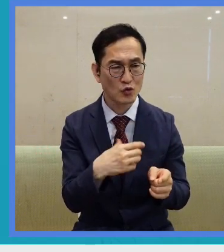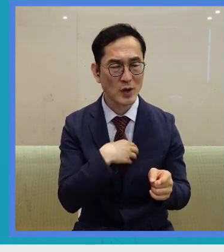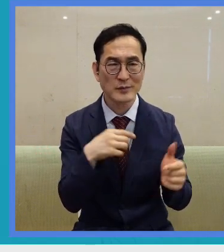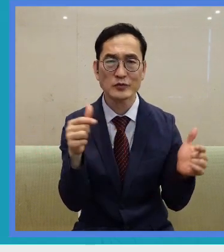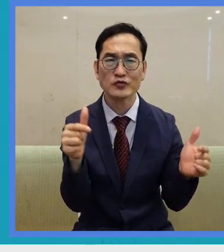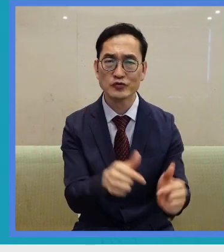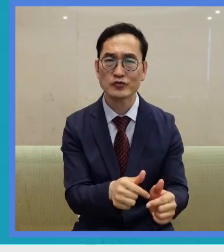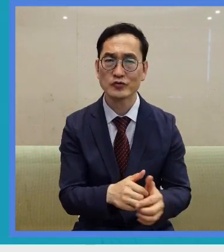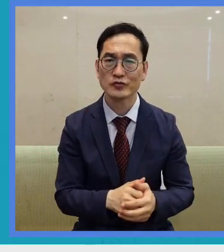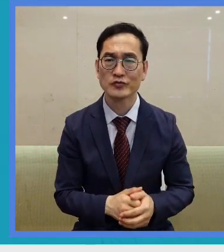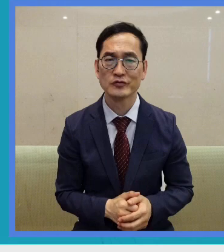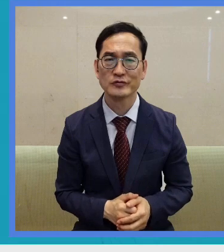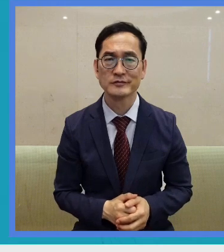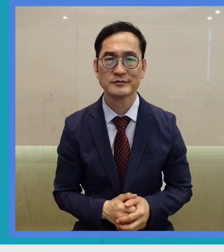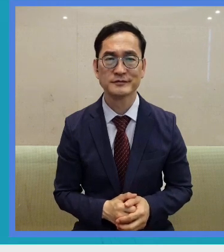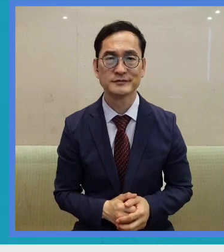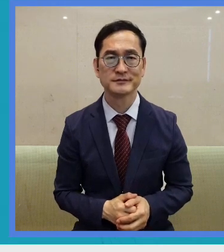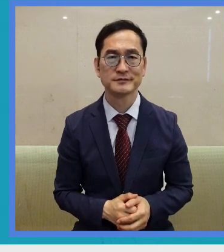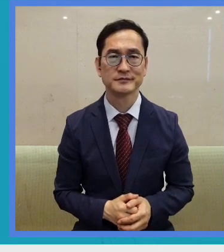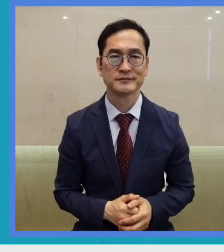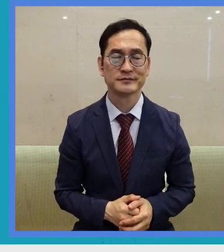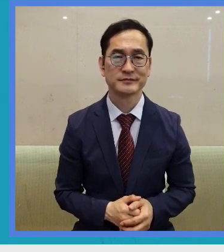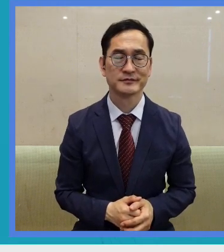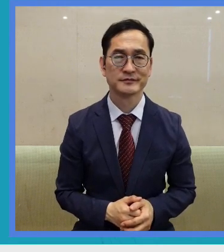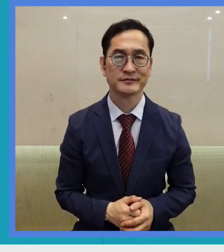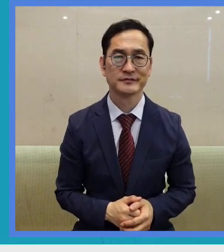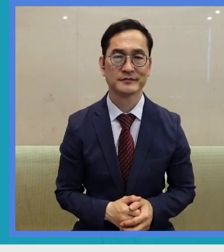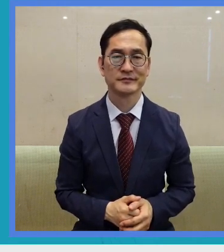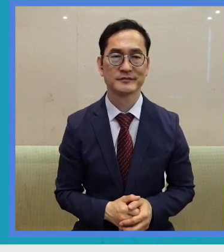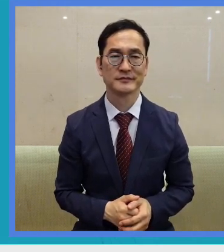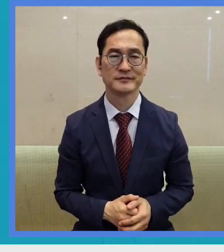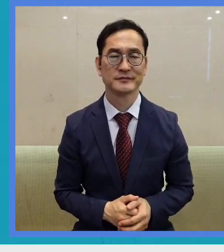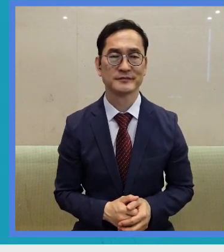경향을 보였다라고 말씀드릴 수 있겠습니다.